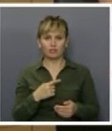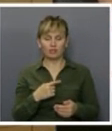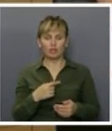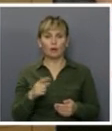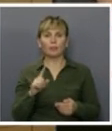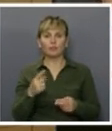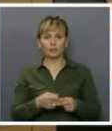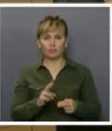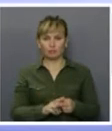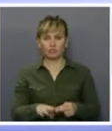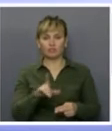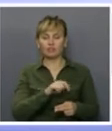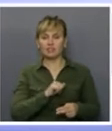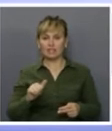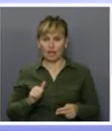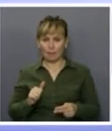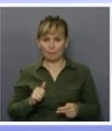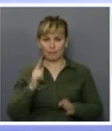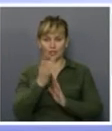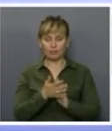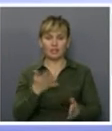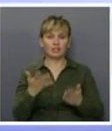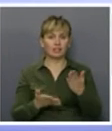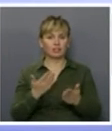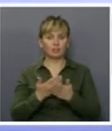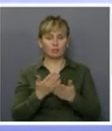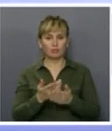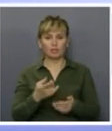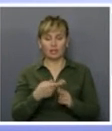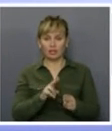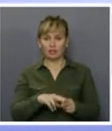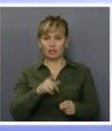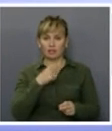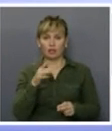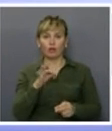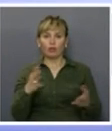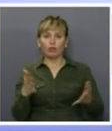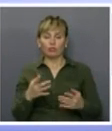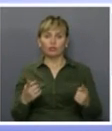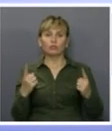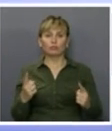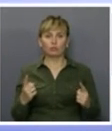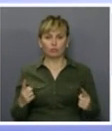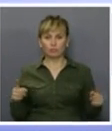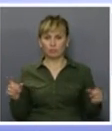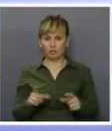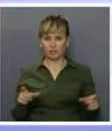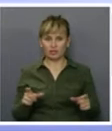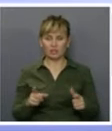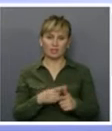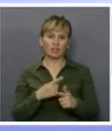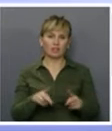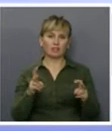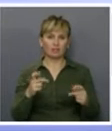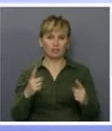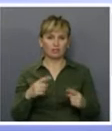что вы же сами понимаете, то есть если, например, это говорится о какой-то крупной ритейл-сети или о каком-то ритейл-бренде,